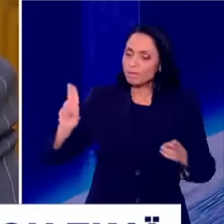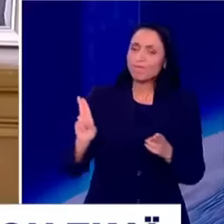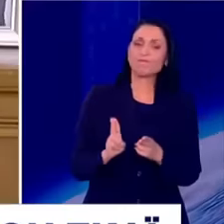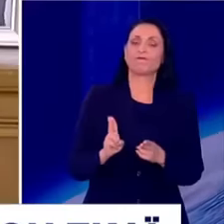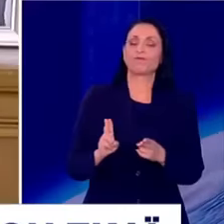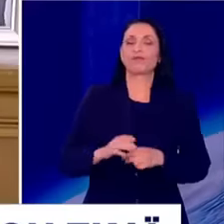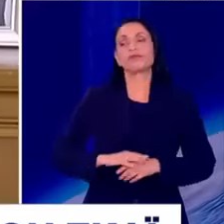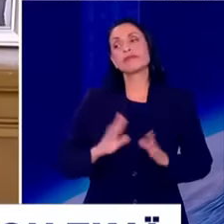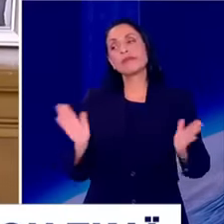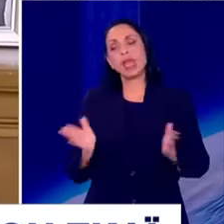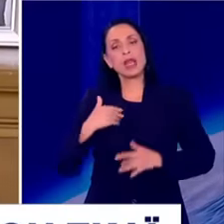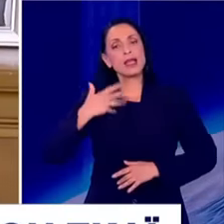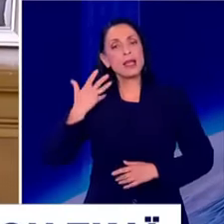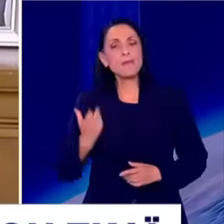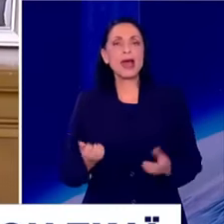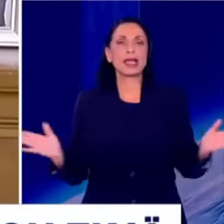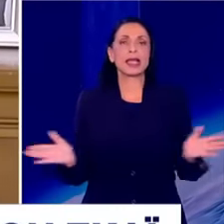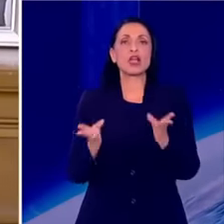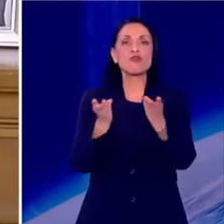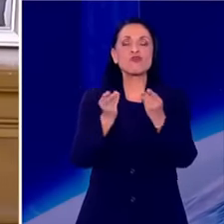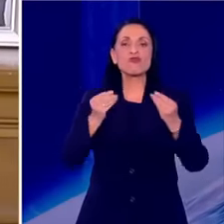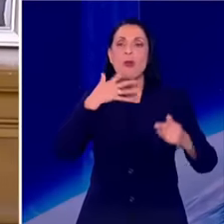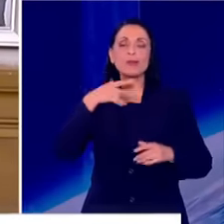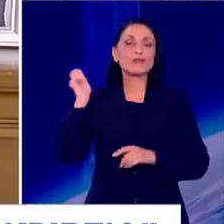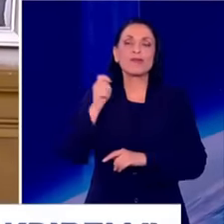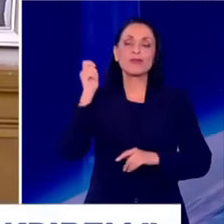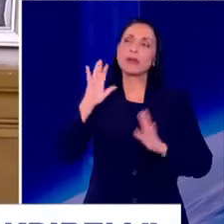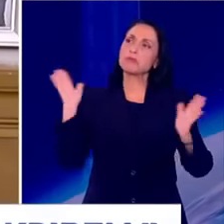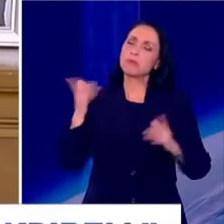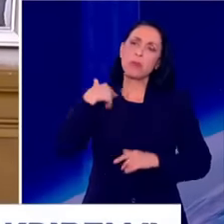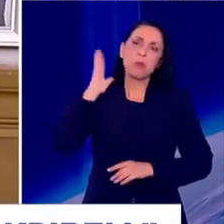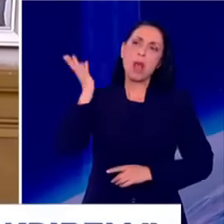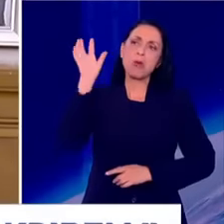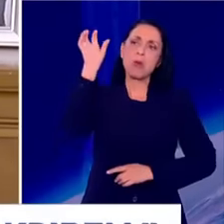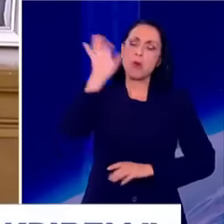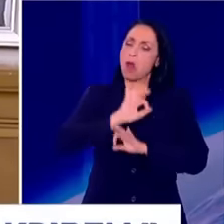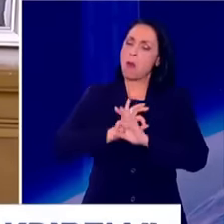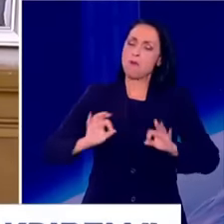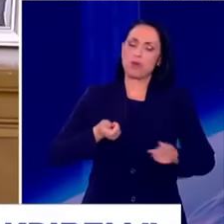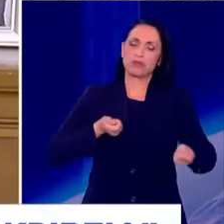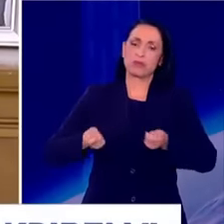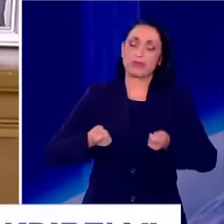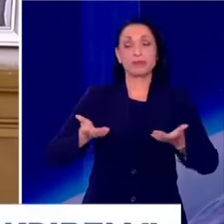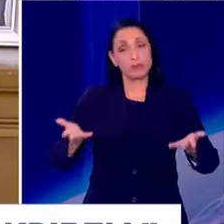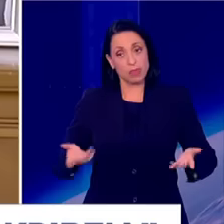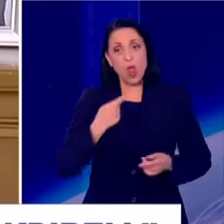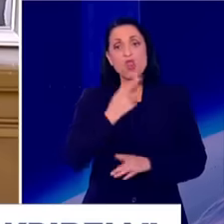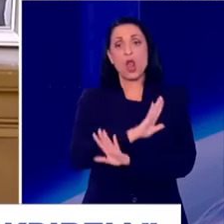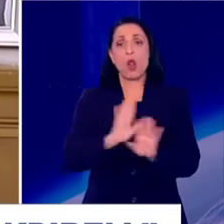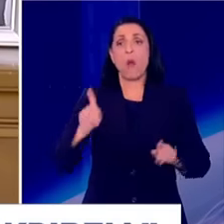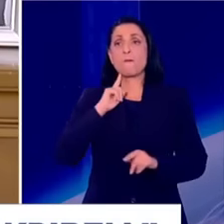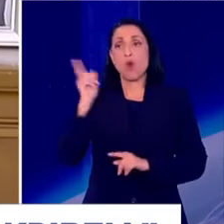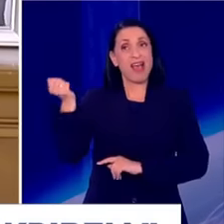Αν υπήρχε κάποια μαγική φόρμουλα, φαντάζομαι ότι κάποια άλλη χώρα θα την είχε βρει. Δεν λέω ότι η ακρίβεια είναι μόνο